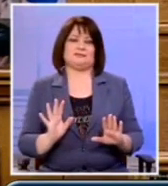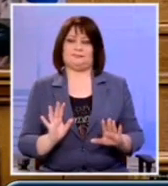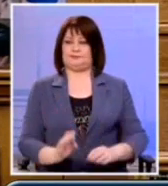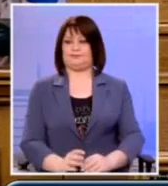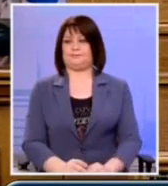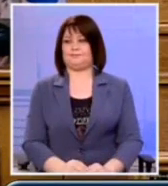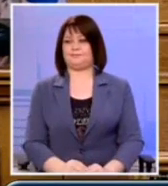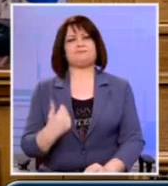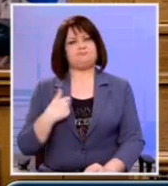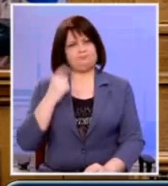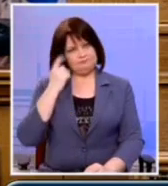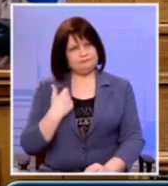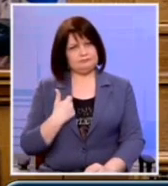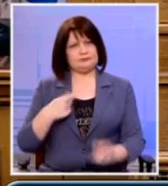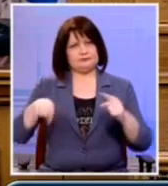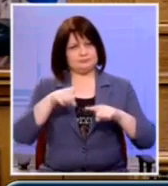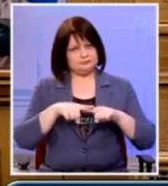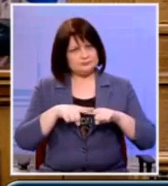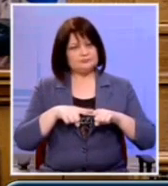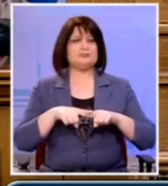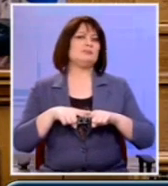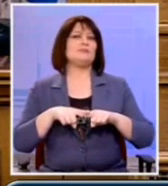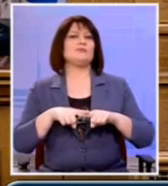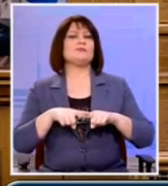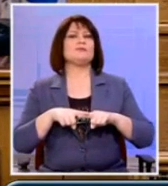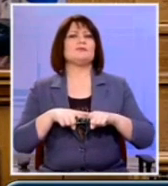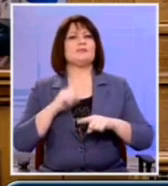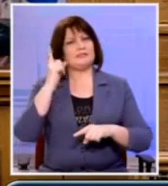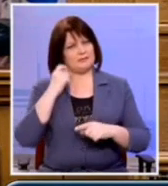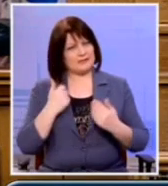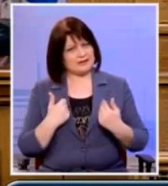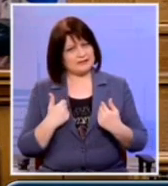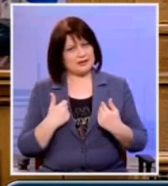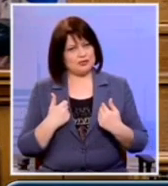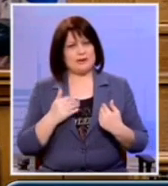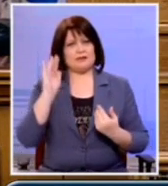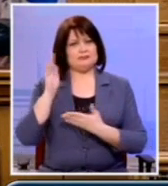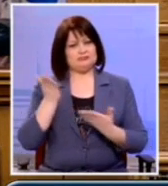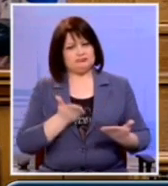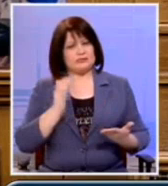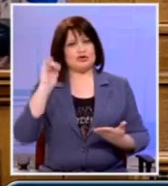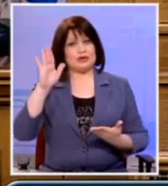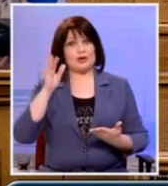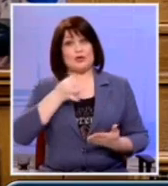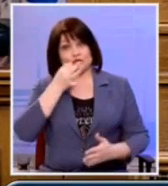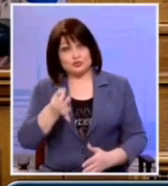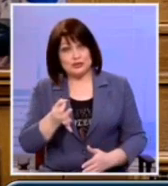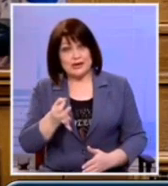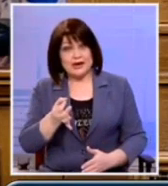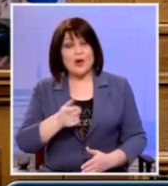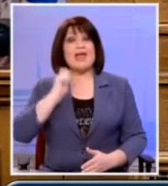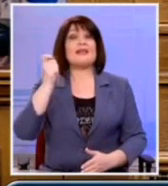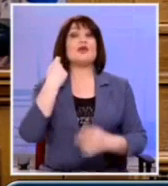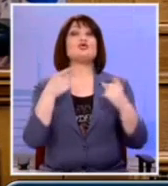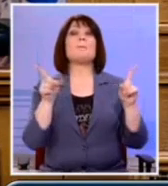Και όπως ξέρουμε εμείς στην Ελλάδα και γνωρίζω στους καλεσμένους μας από το εξωτερικό, ο εθνικός μας ποιητής έχει